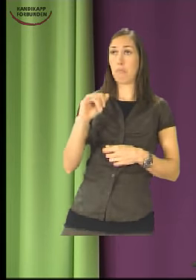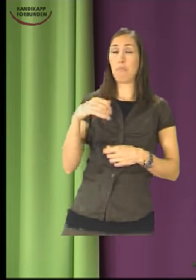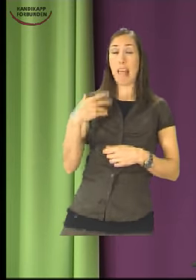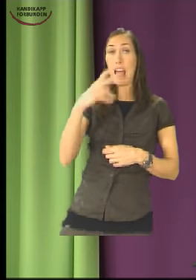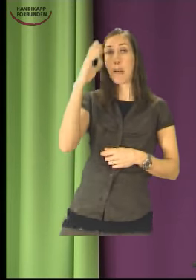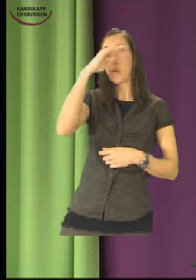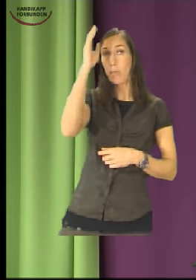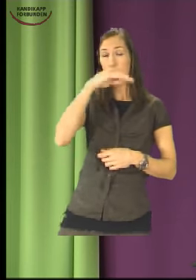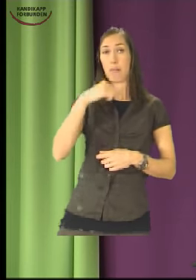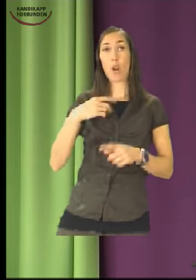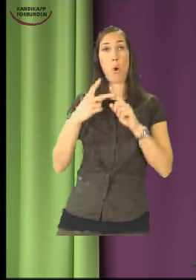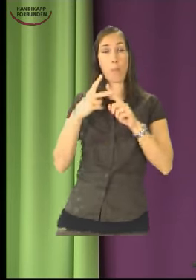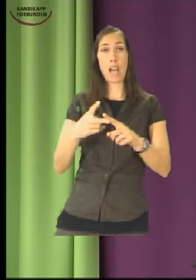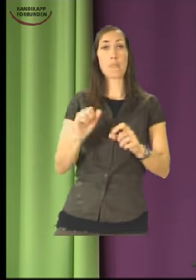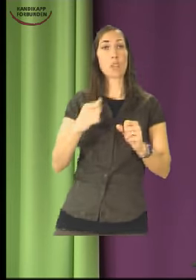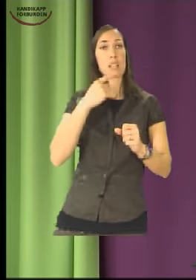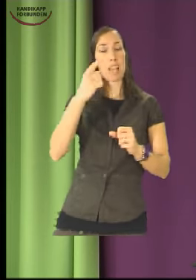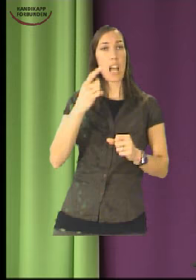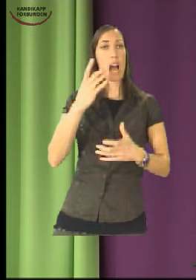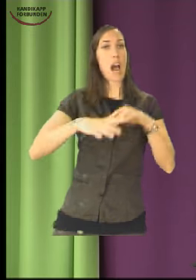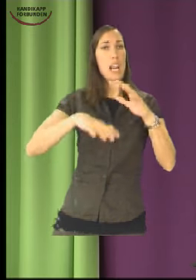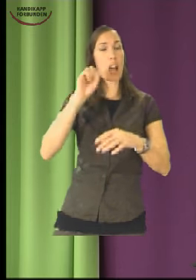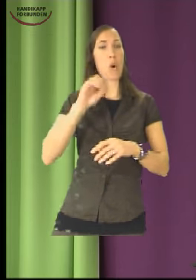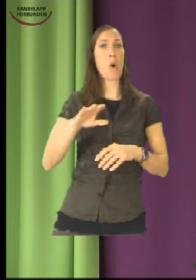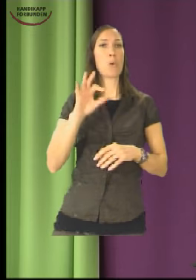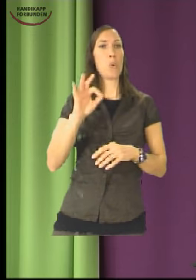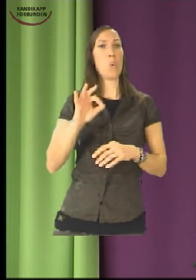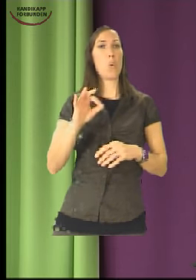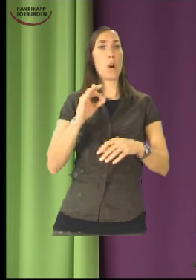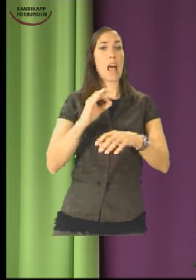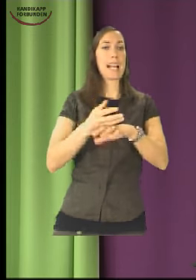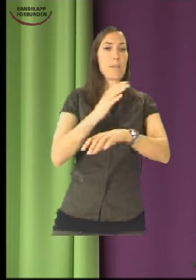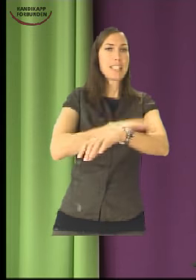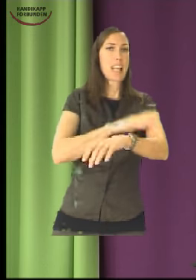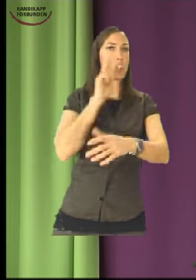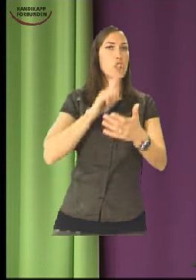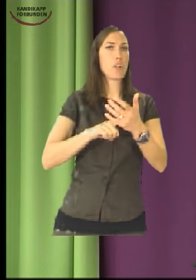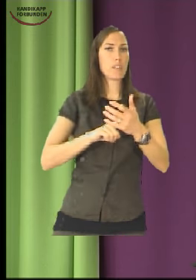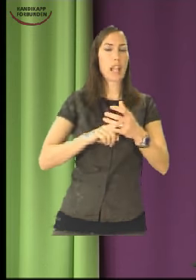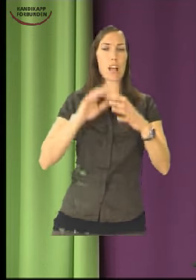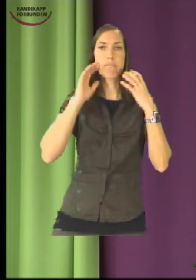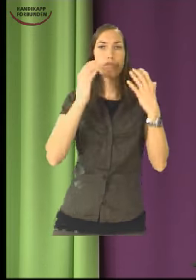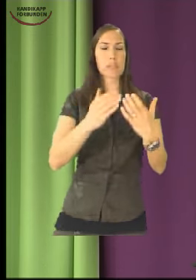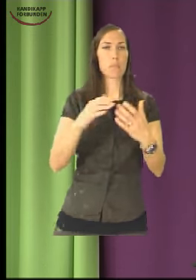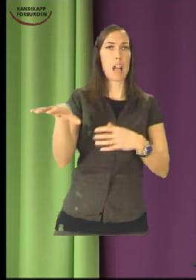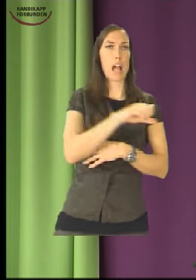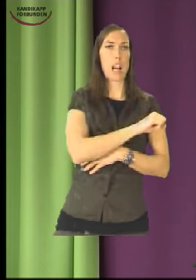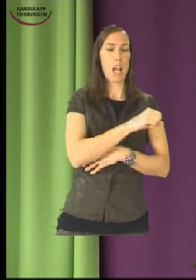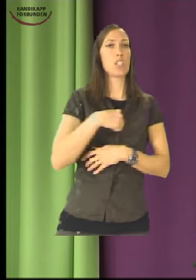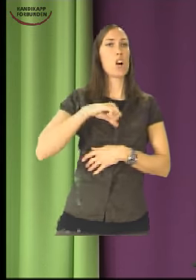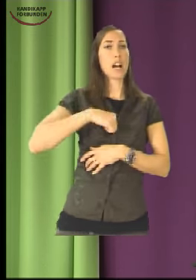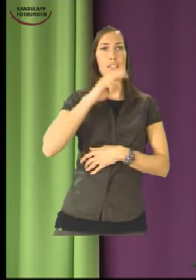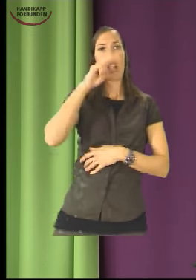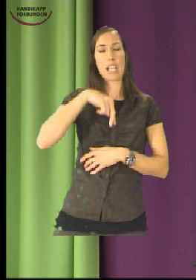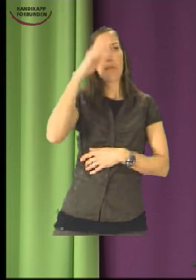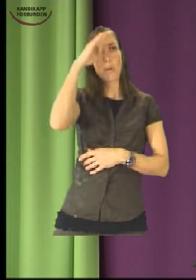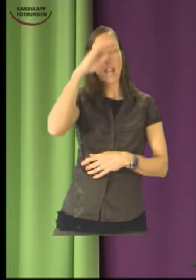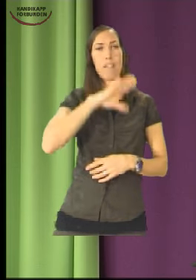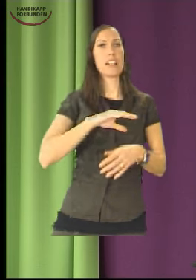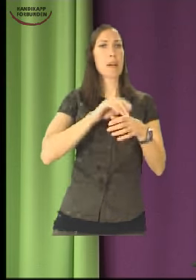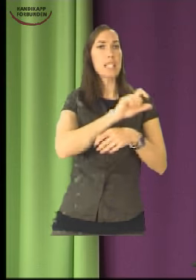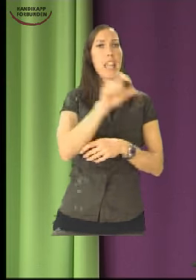Igen måste det vara dimensioneringen i kapaciteten till att ta hand om de som överförs. Jag har själv stött på problemet. Man har patienter som